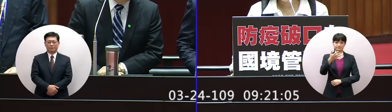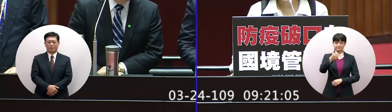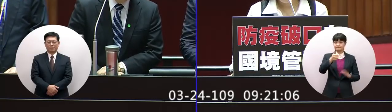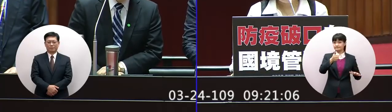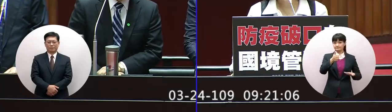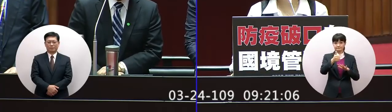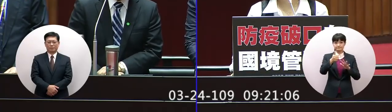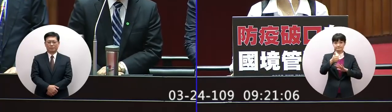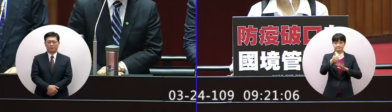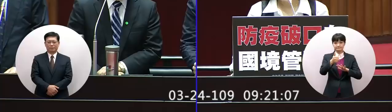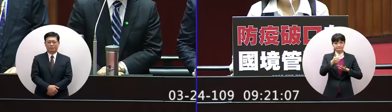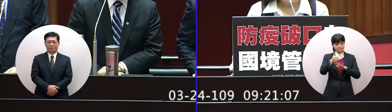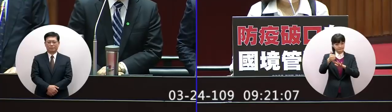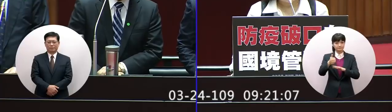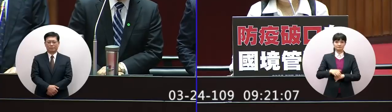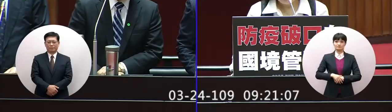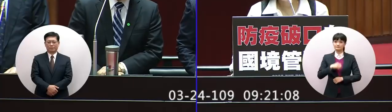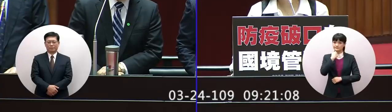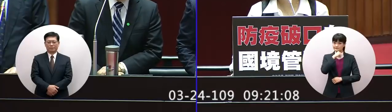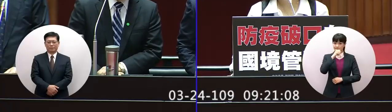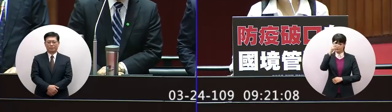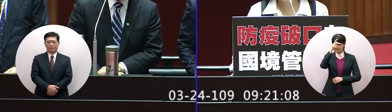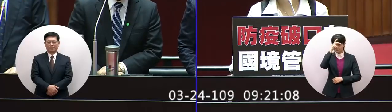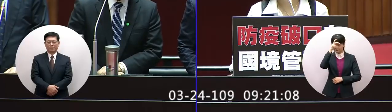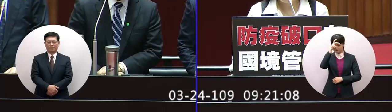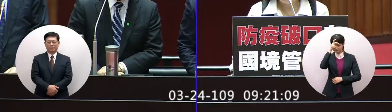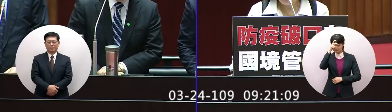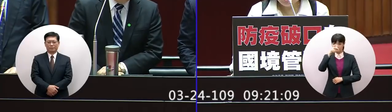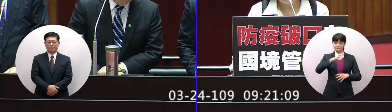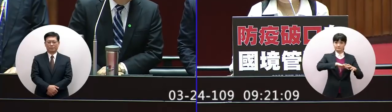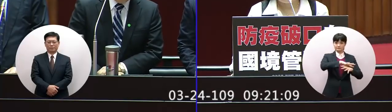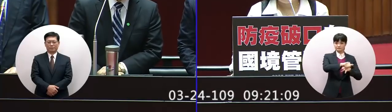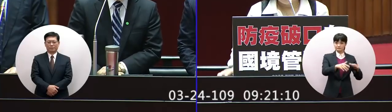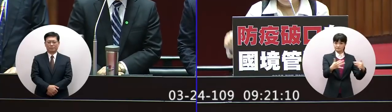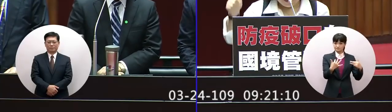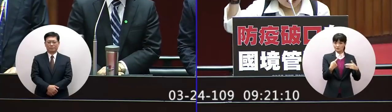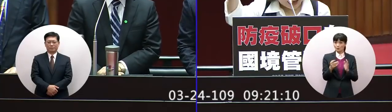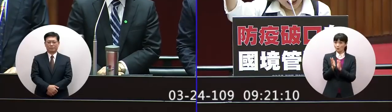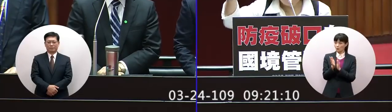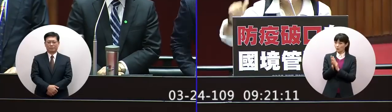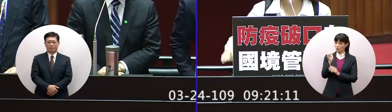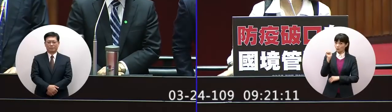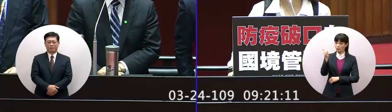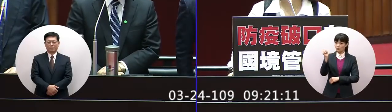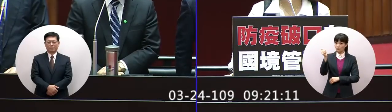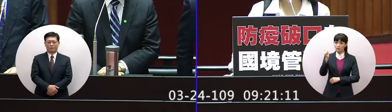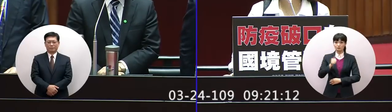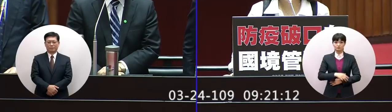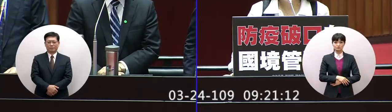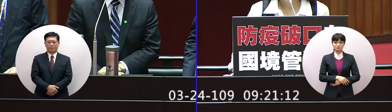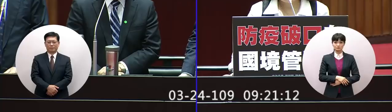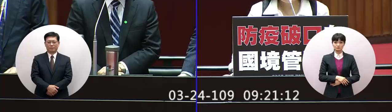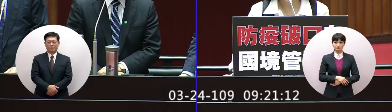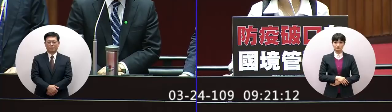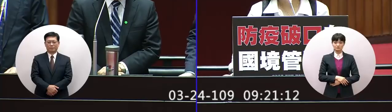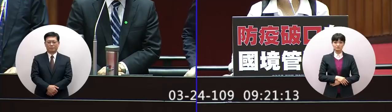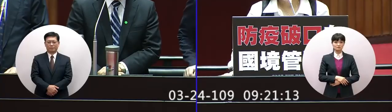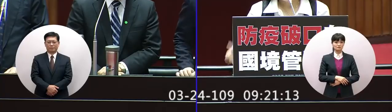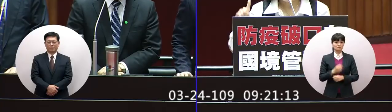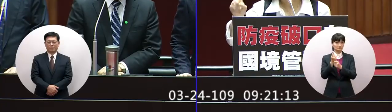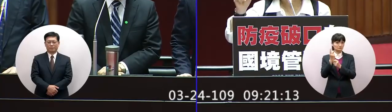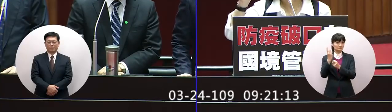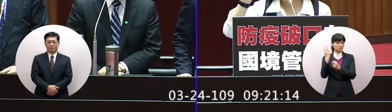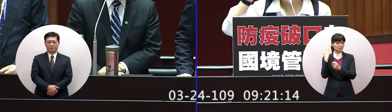下，其实台湾的警察是全世界都会竖起大拇指来给他比赞的。我们在前几